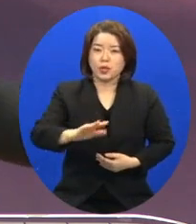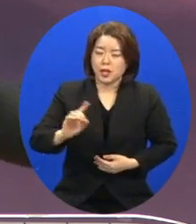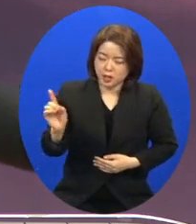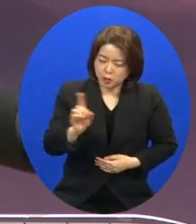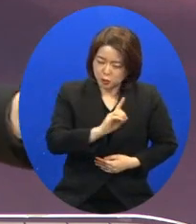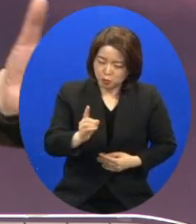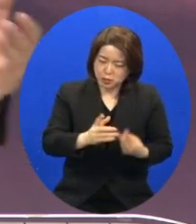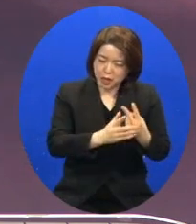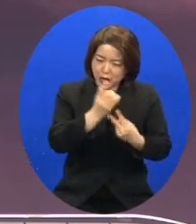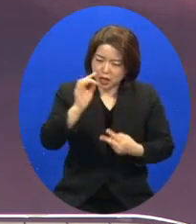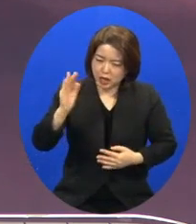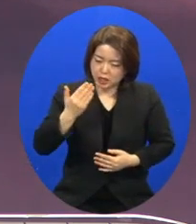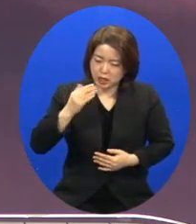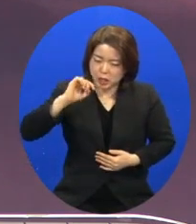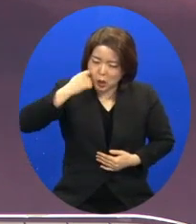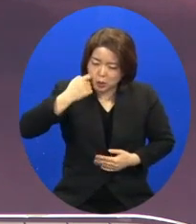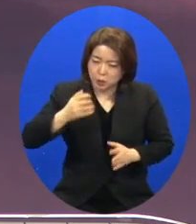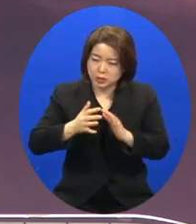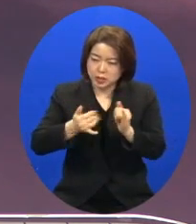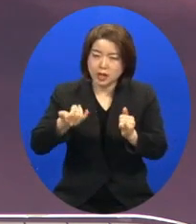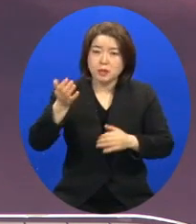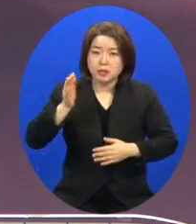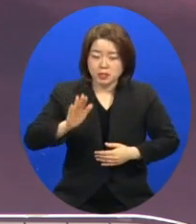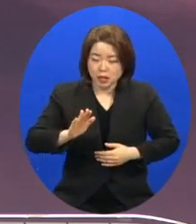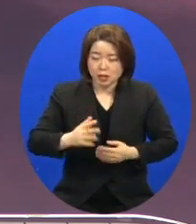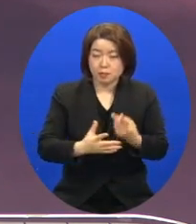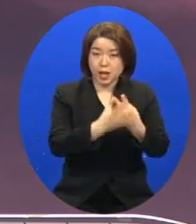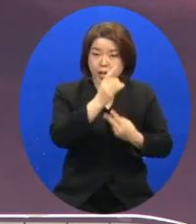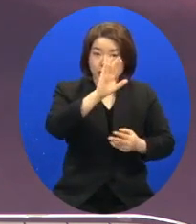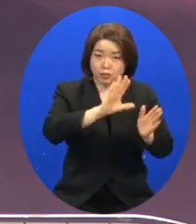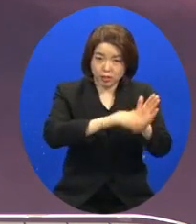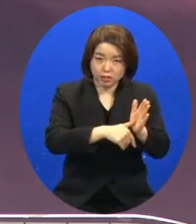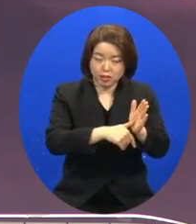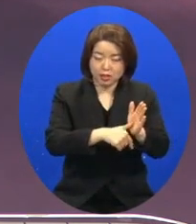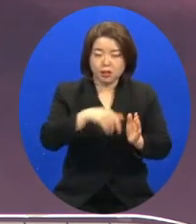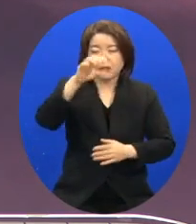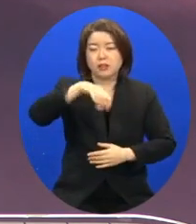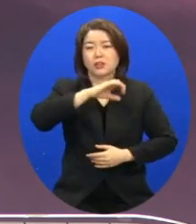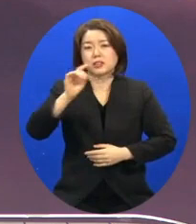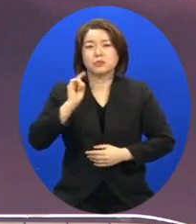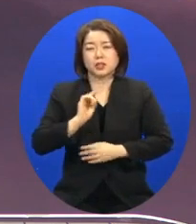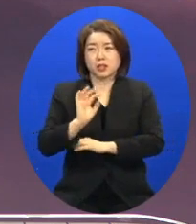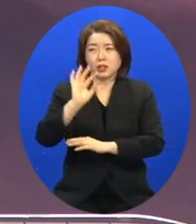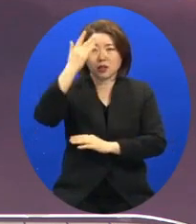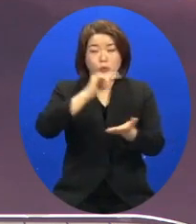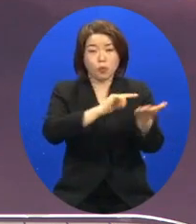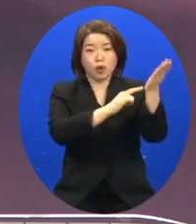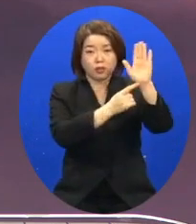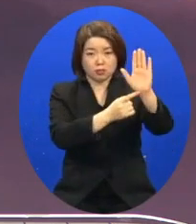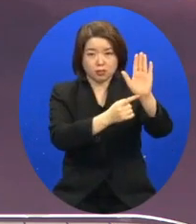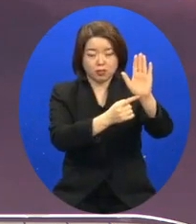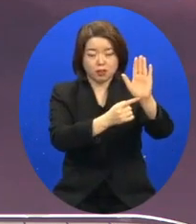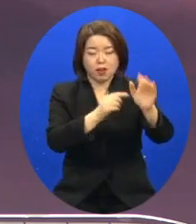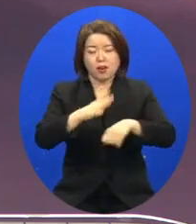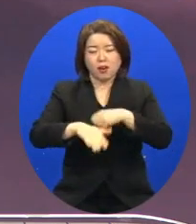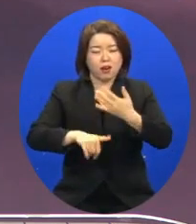부류의 사람인데 하나가 될 때 십자가의 영광이 드러나요. 하나님이